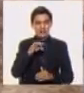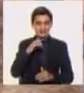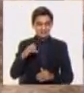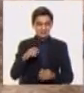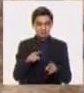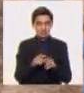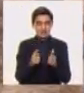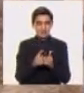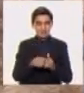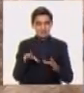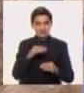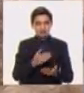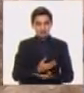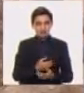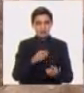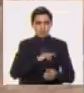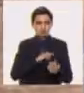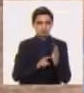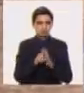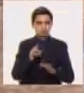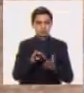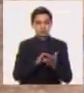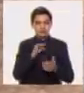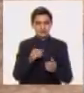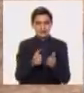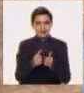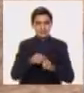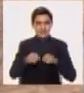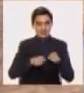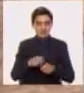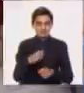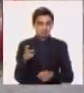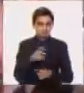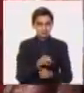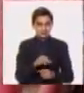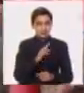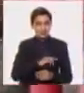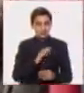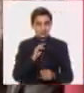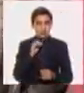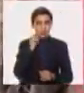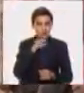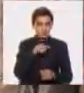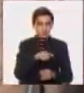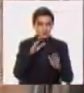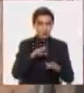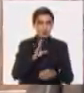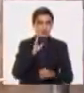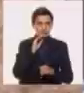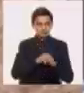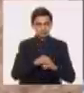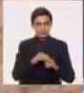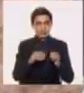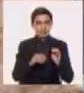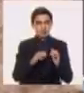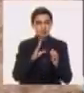осы төңіректің тұрғындары жұмысқа жұмыла кіріскен. Жақын маңнан велосипедпен келеді. Түстігі осы жерден. Құрылысшылар таңғы 8-ден кешкі